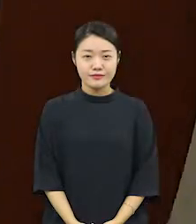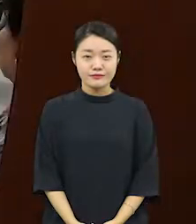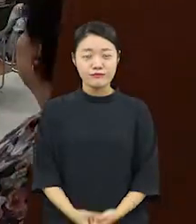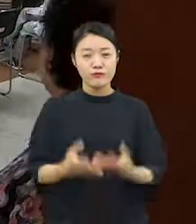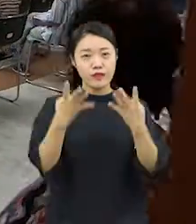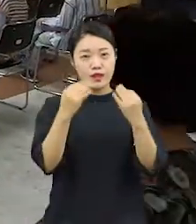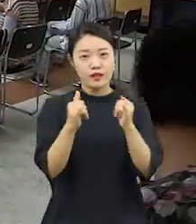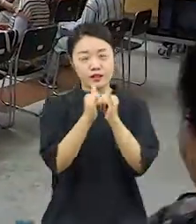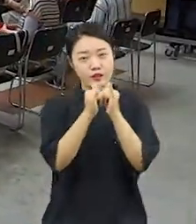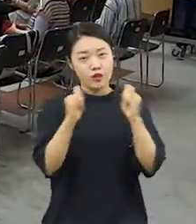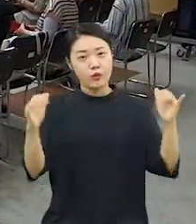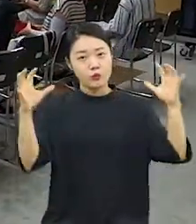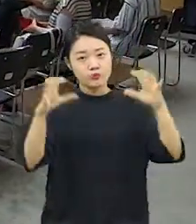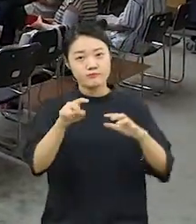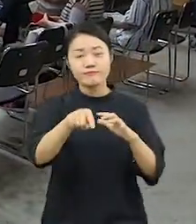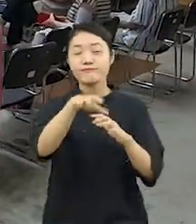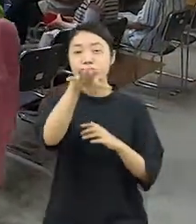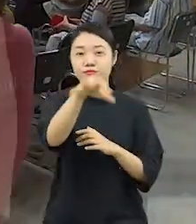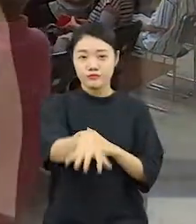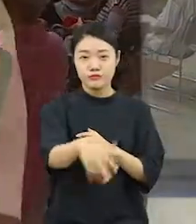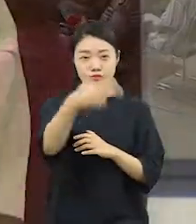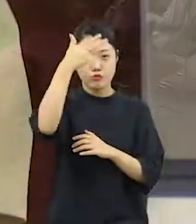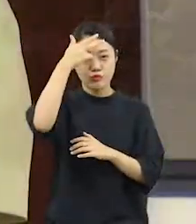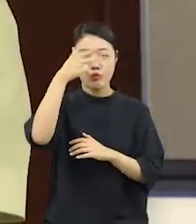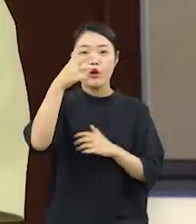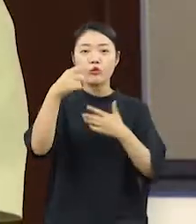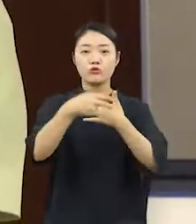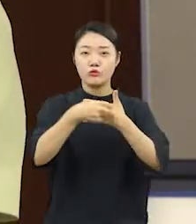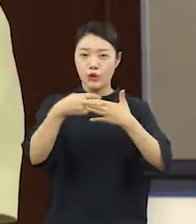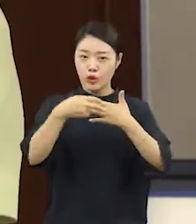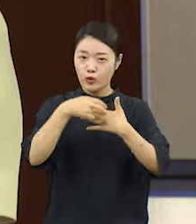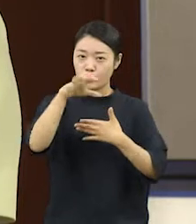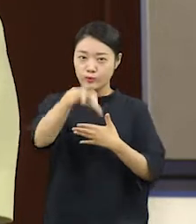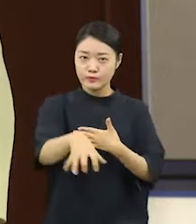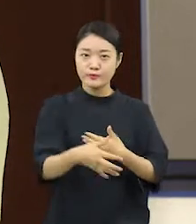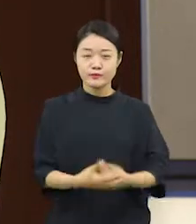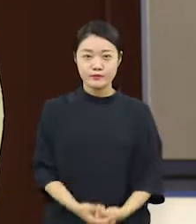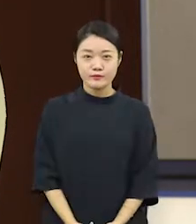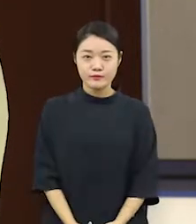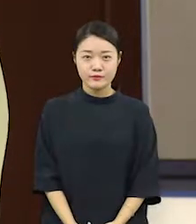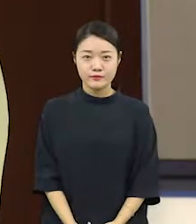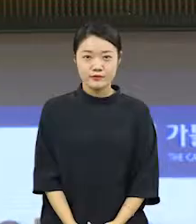꽤 많은 사람들이 모여있는 이곳은 부평구 보건소 다목적실입니다.